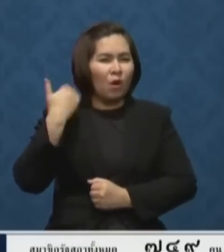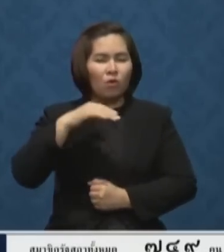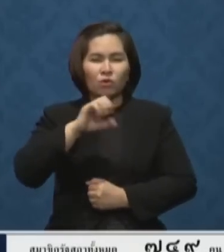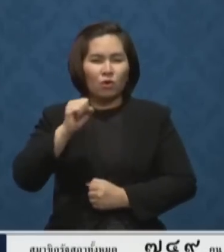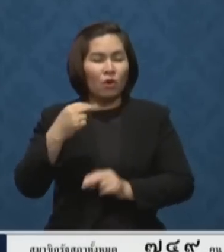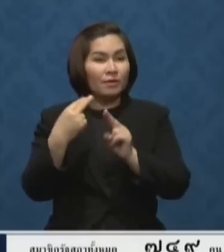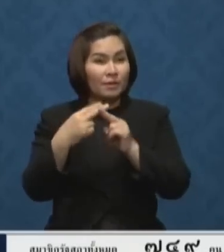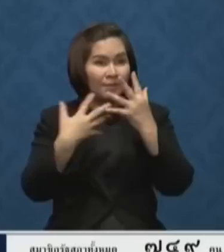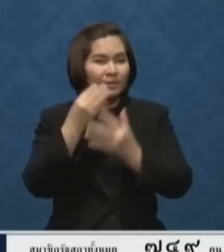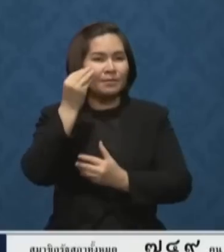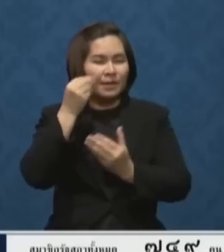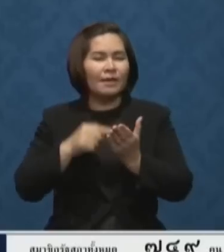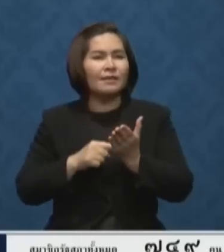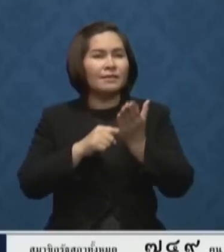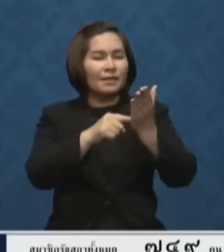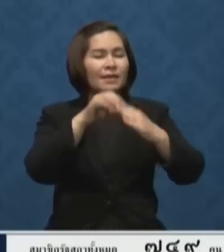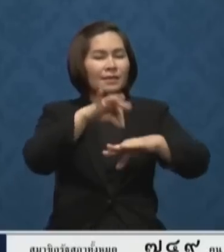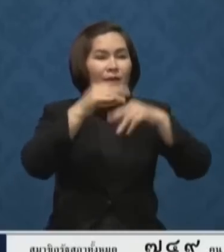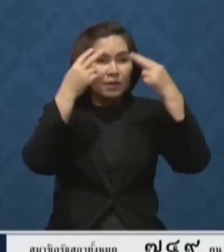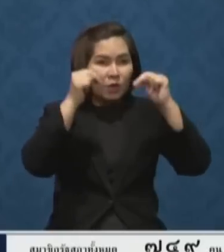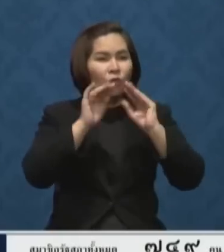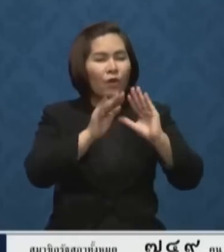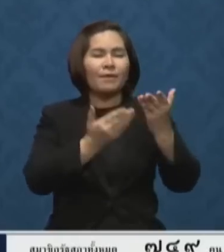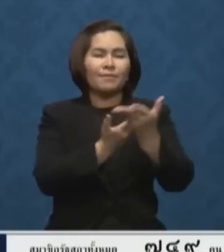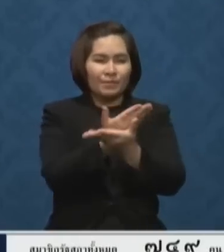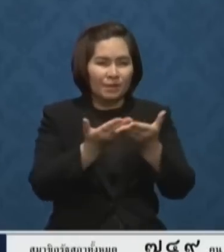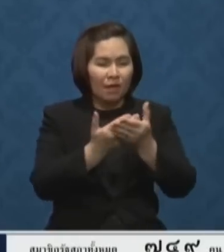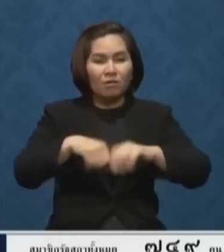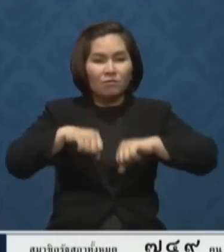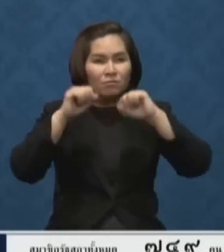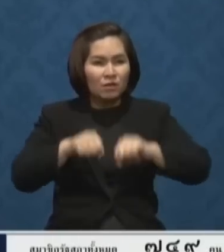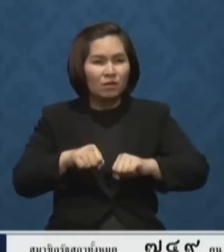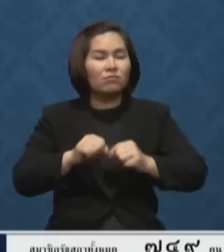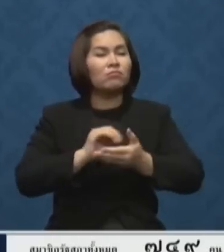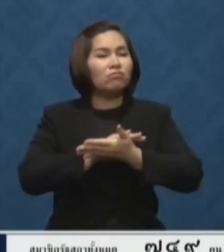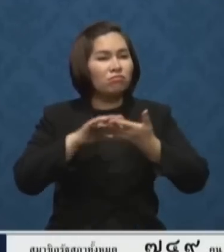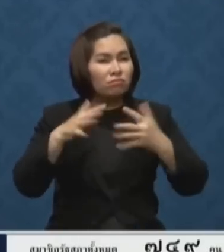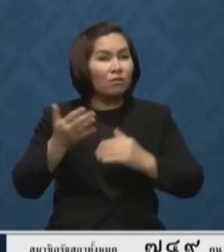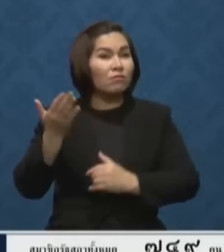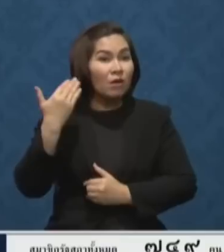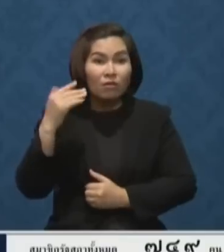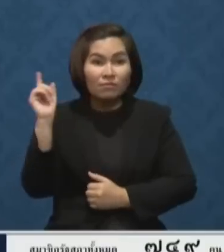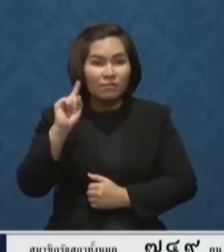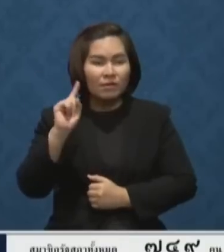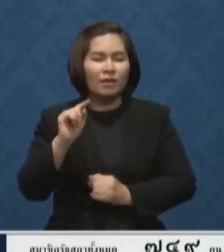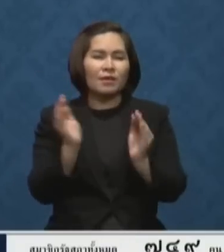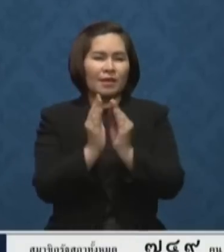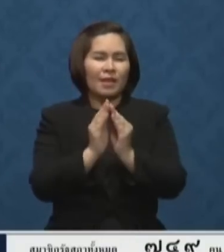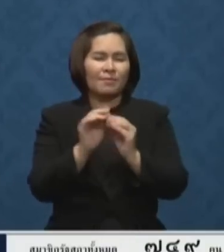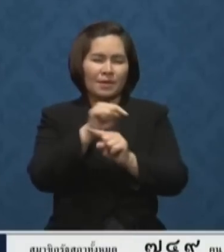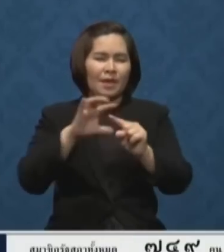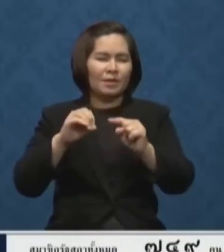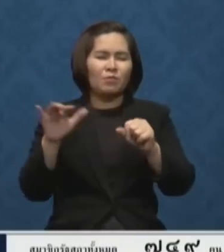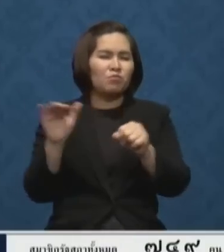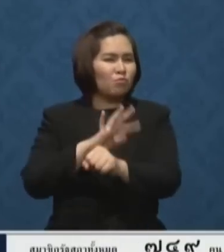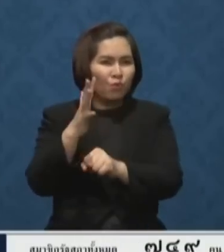คุพิธาริเจอเลยรัฐมาเป็่ายกรฐมนตีแล้วก็ไดมกหมติซึ่งการหมติในวัั้นเสีงไมถึงก่งหนึ่งข